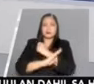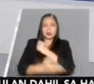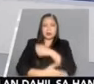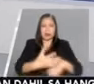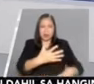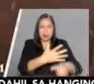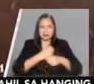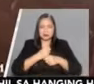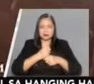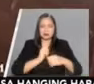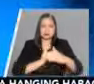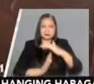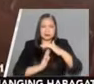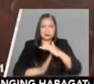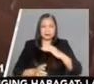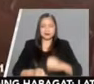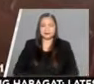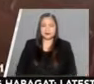Agustin.